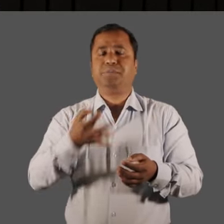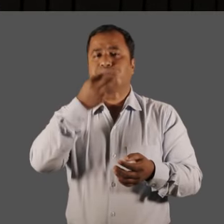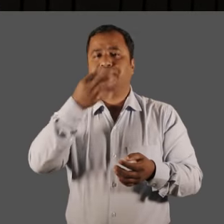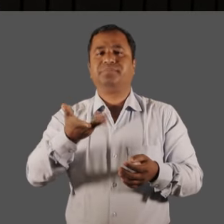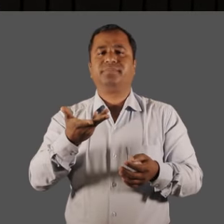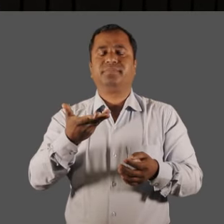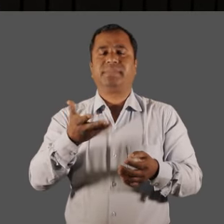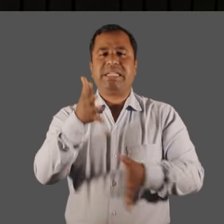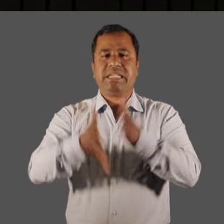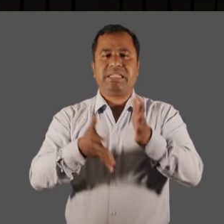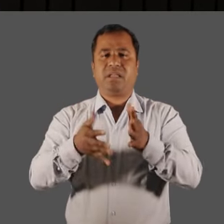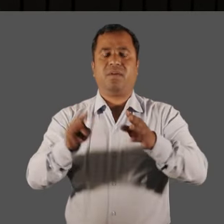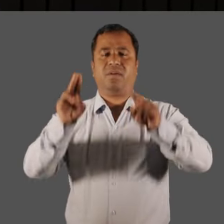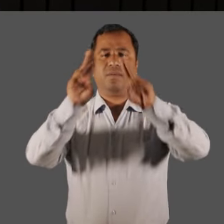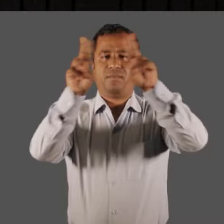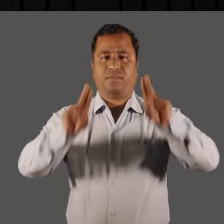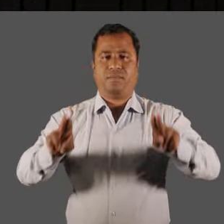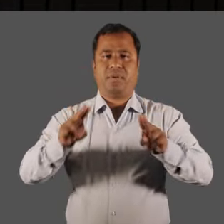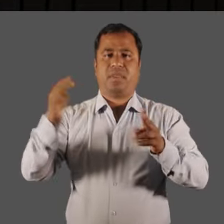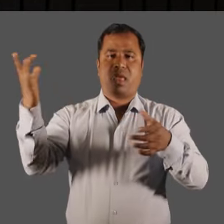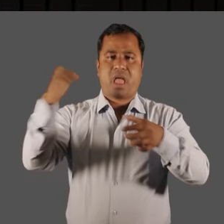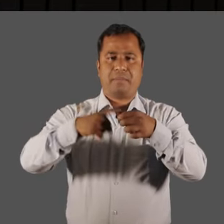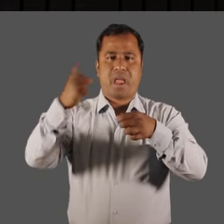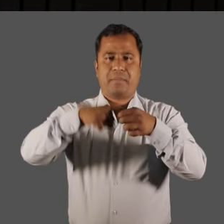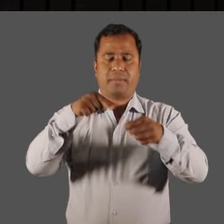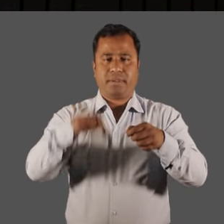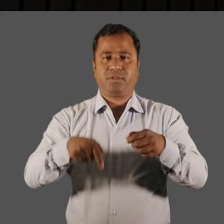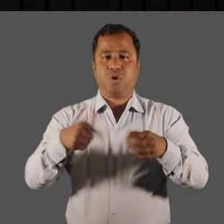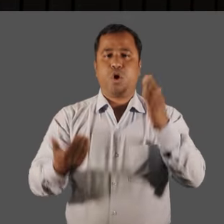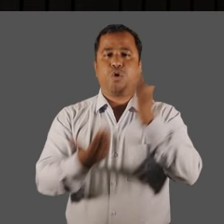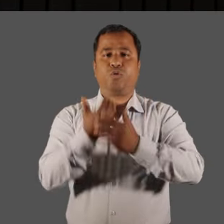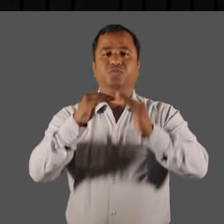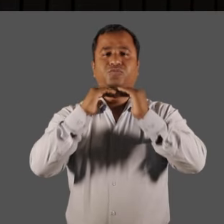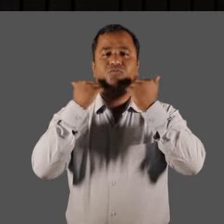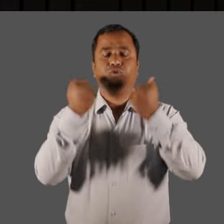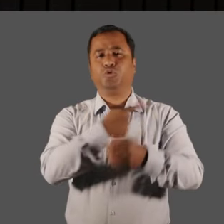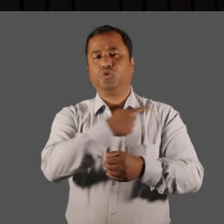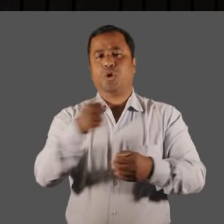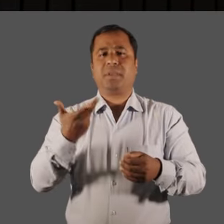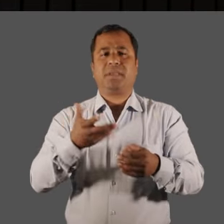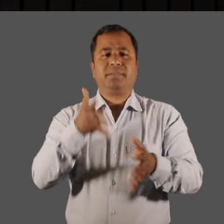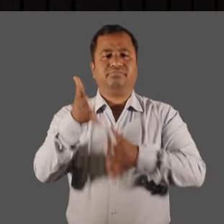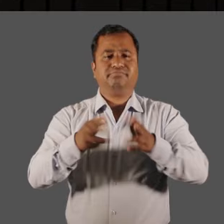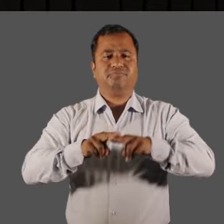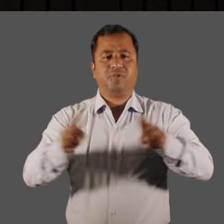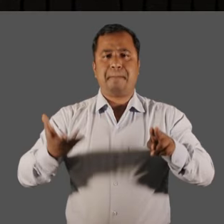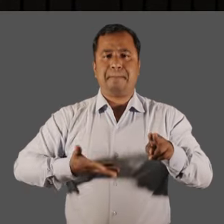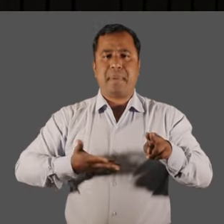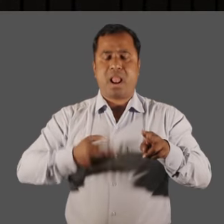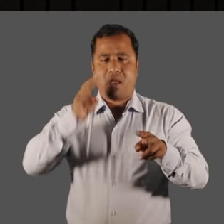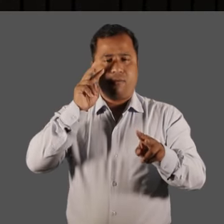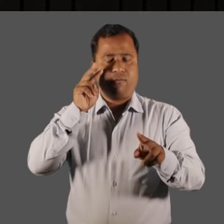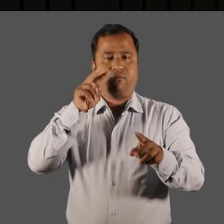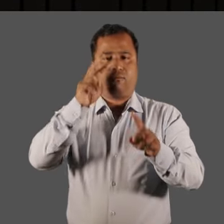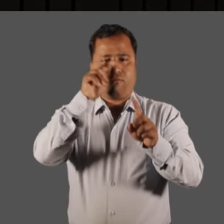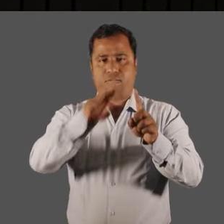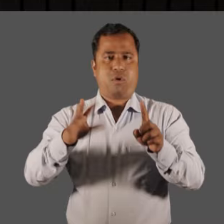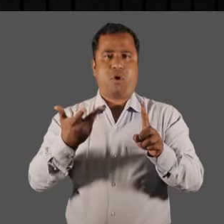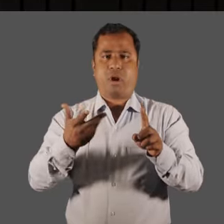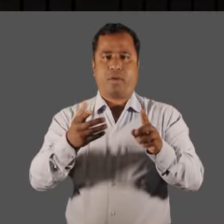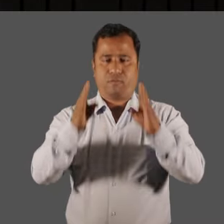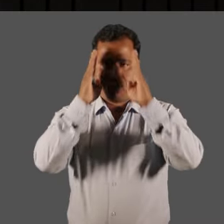মিক্সড সাইন ল্যাঙ্গুয়েজ এর দিকে আমরা চলে যাচ্ছি। এখনকার যারা নতুন জেনারেশন তারা খুব বেশি বাইরের সাইনটাকে ফলো করছে। আপনি